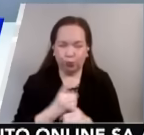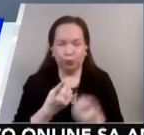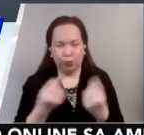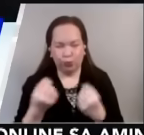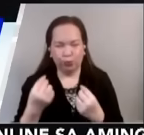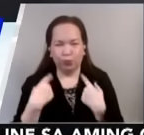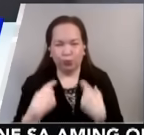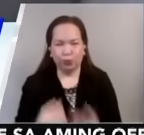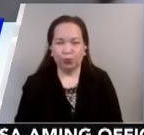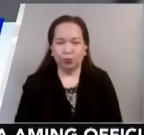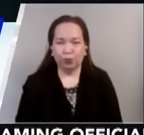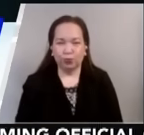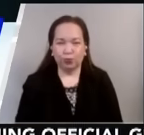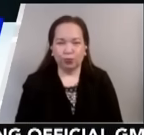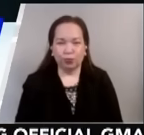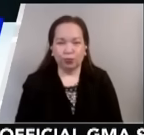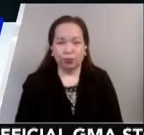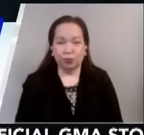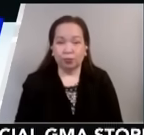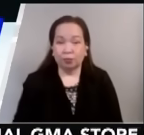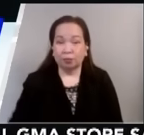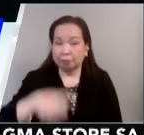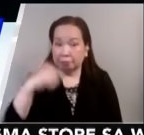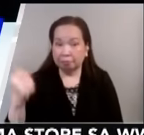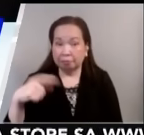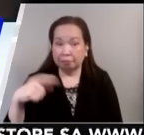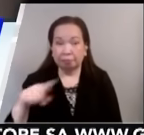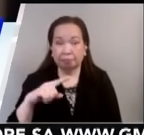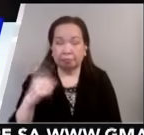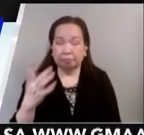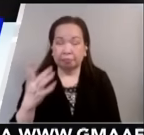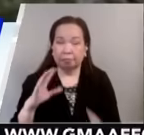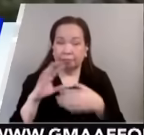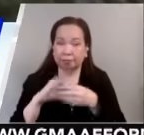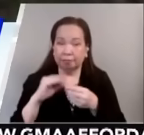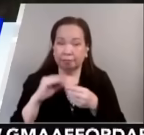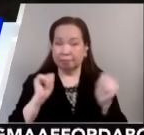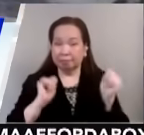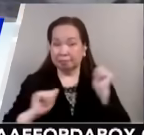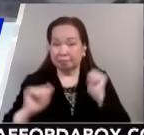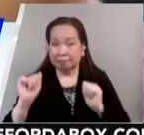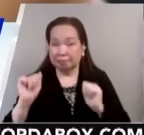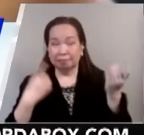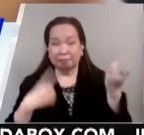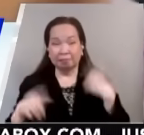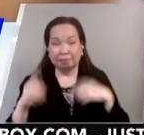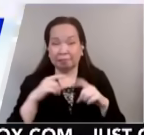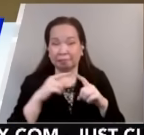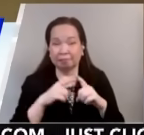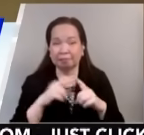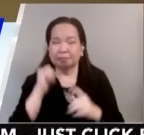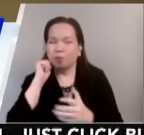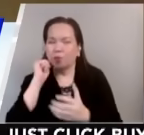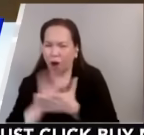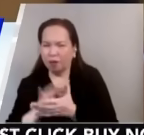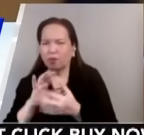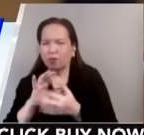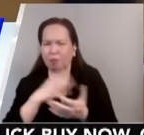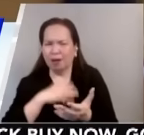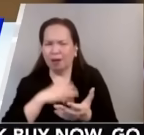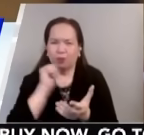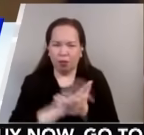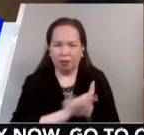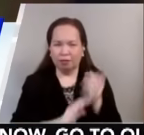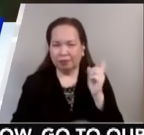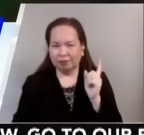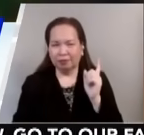itoay Iba naman na atake ng drama at storya ang maabangan sa asawa na asawa ko with Jasmine Curtis Smith Lizel Lopez